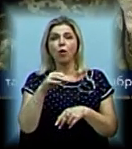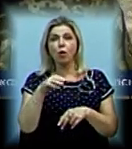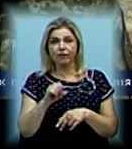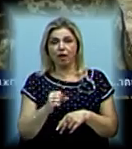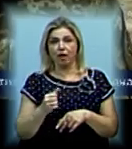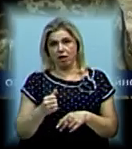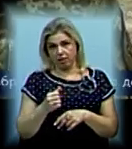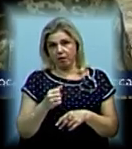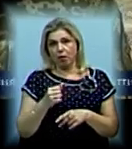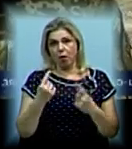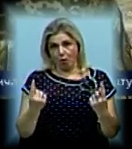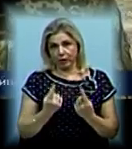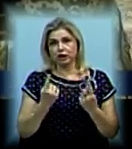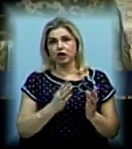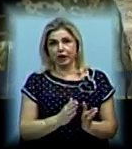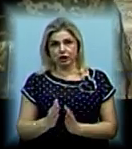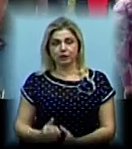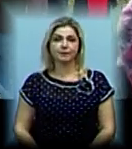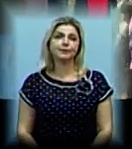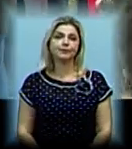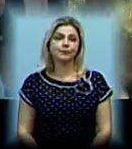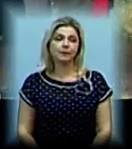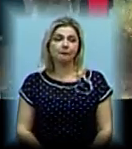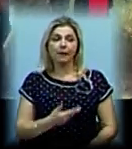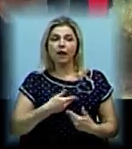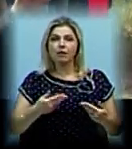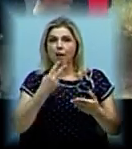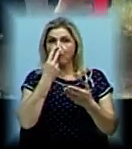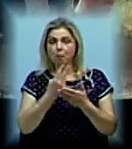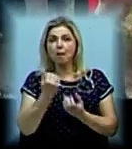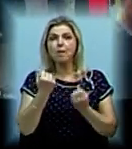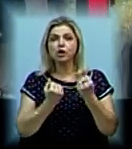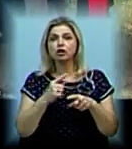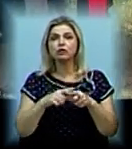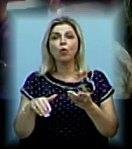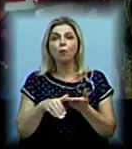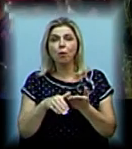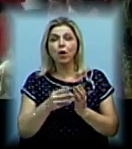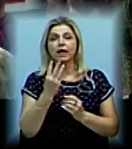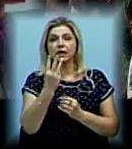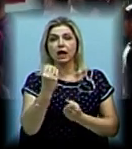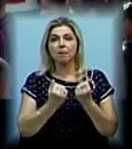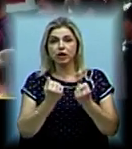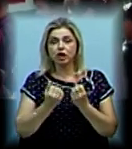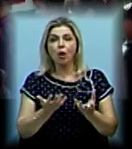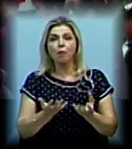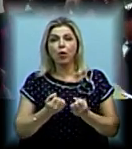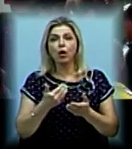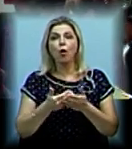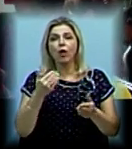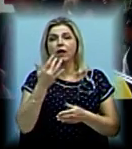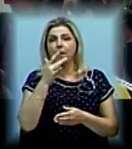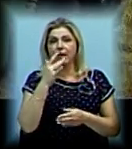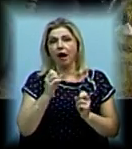вооружение обычных десантно-штурмовых рот. Нам показали машину швидкої допомоги. Три таких автівки бригада отримала від США в